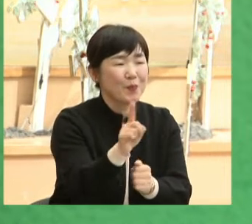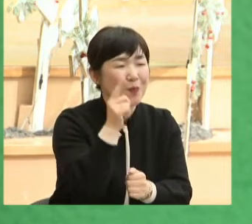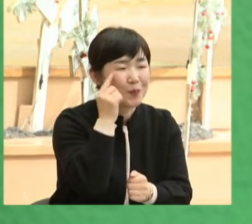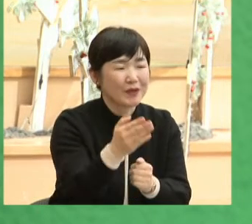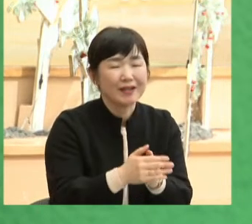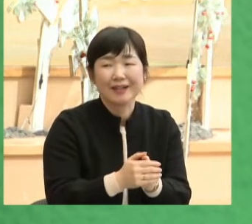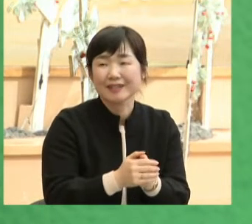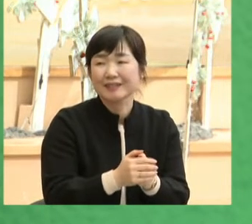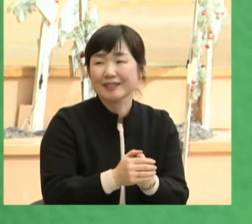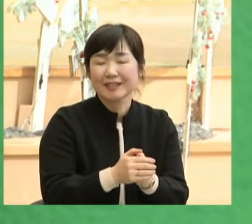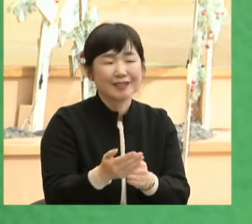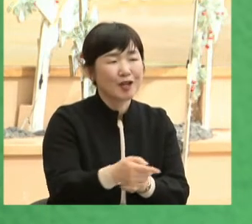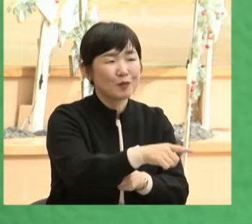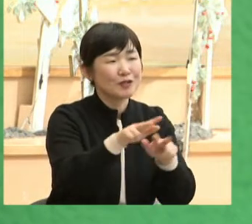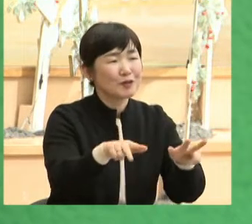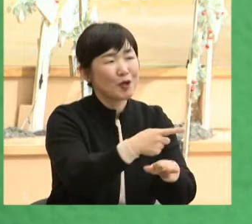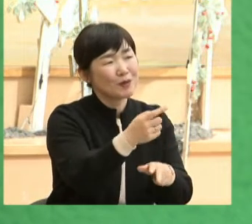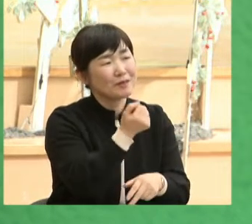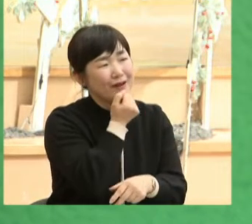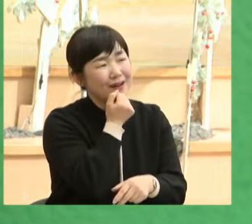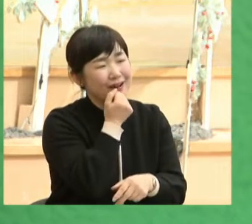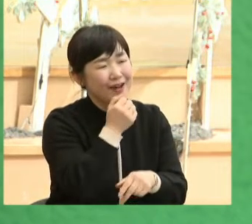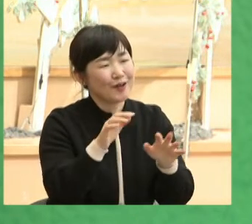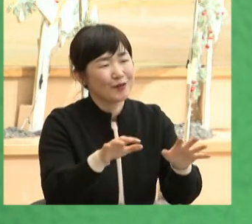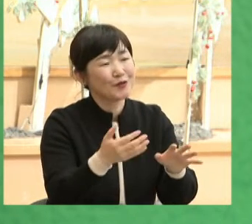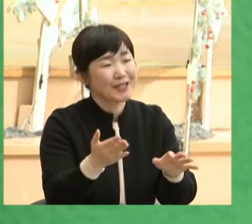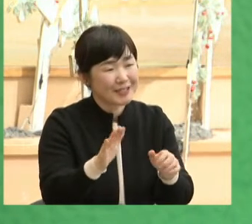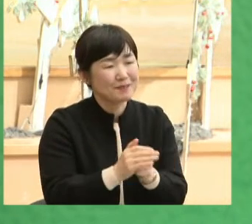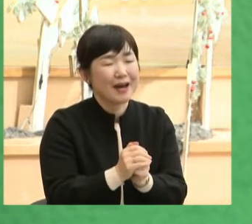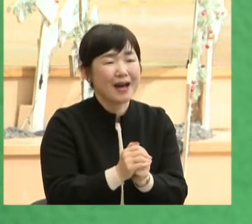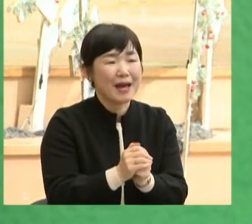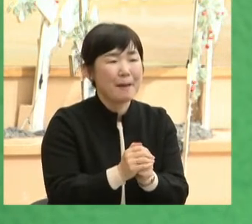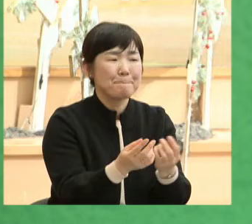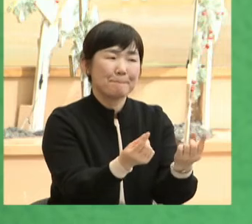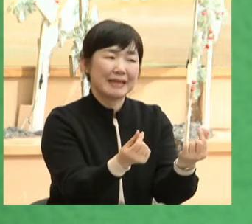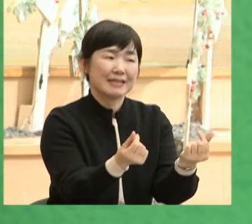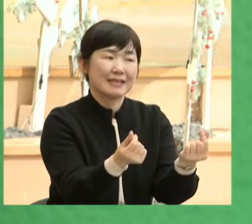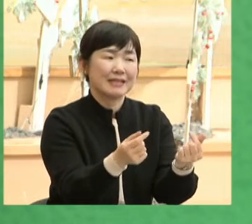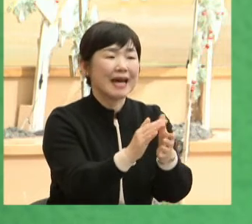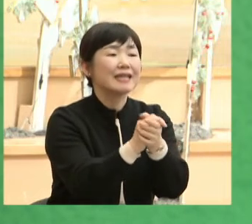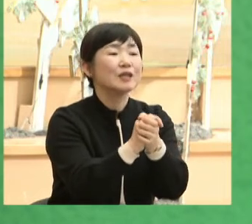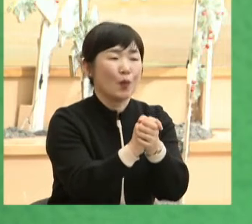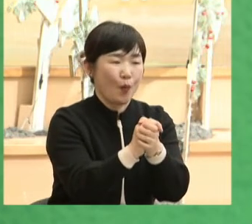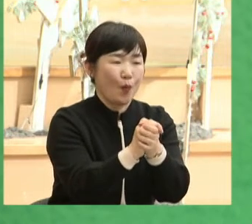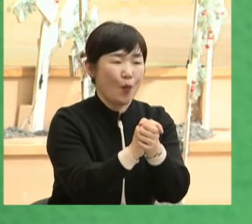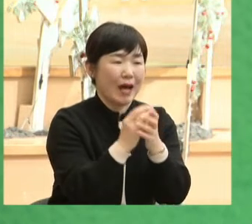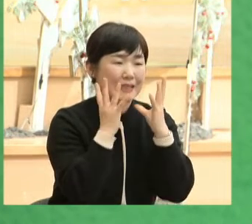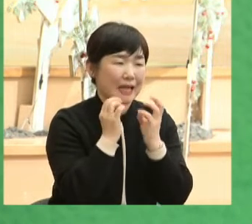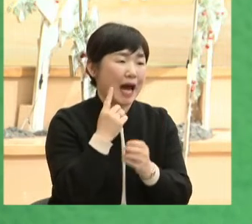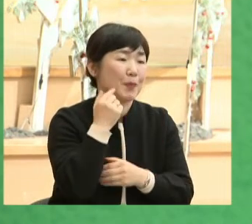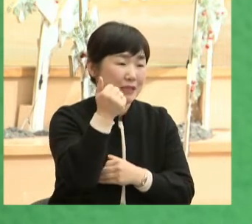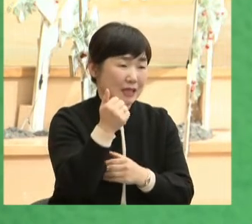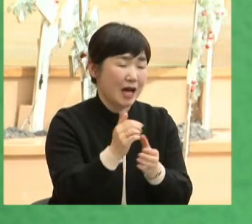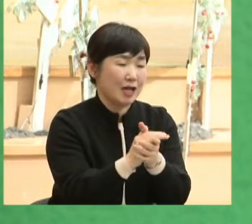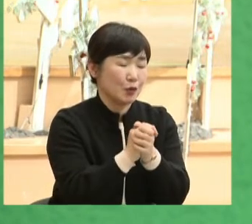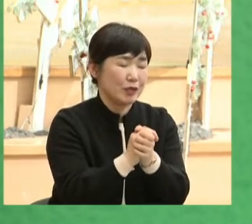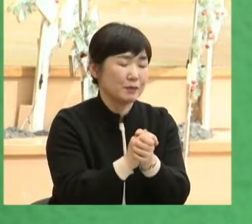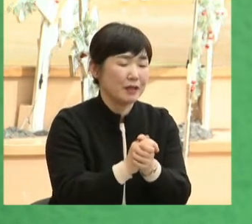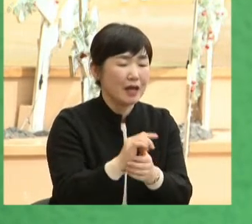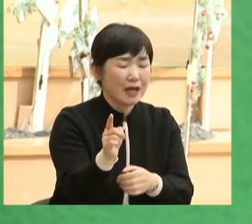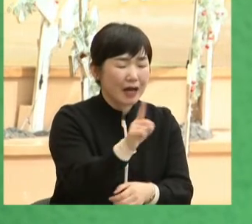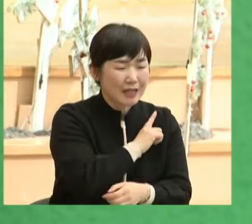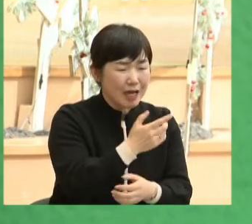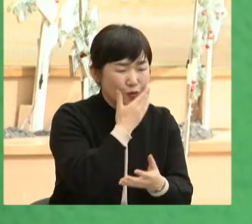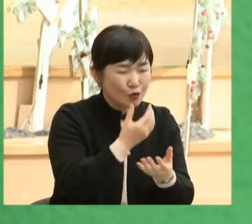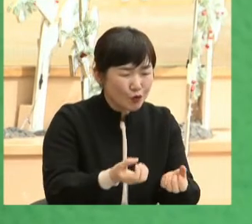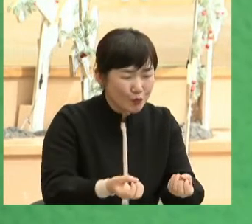근데 여러 번 웃었지만 그 비싼게 더 있어 사실은 가장 축복된